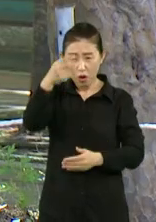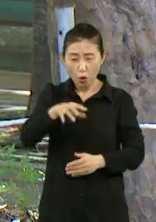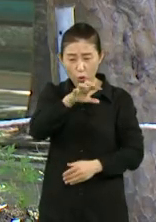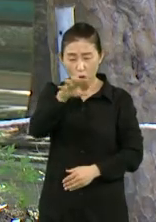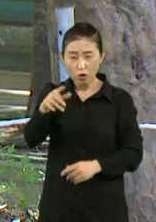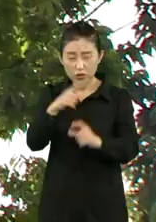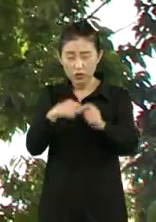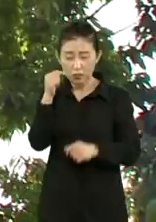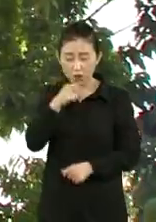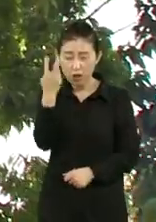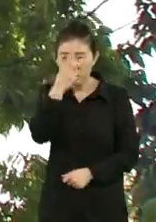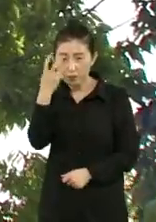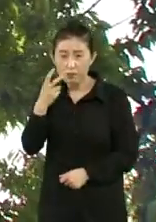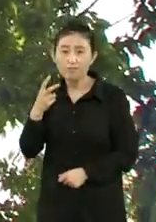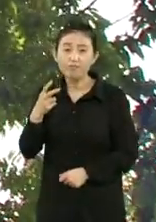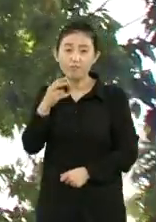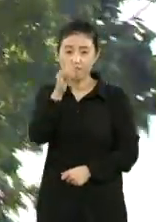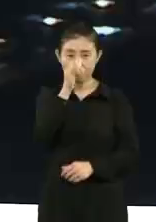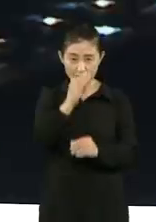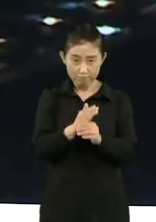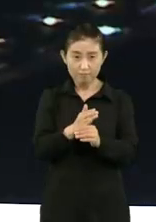강화했다고 밝혔습니다.